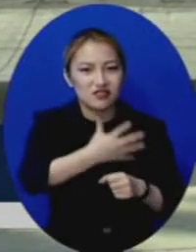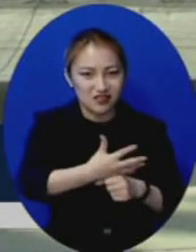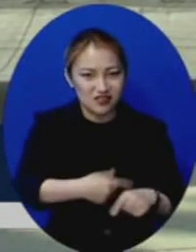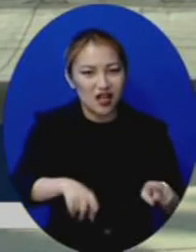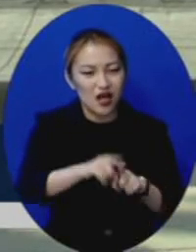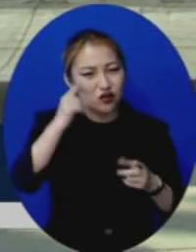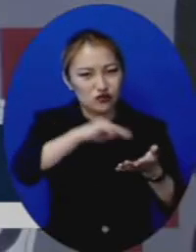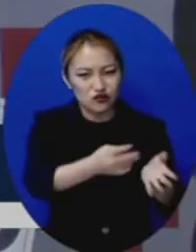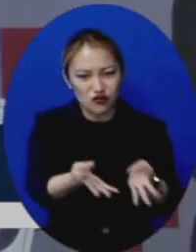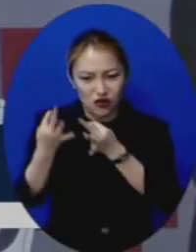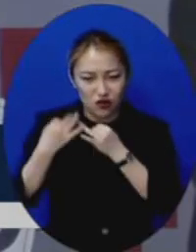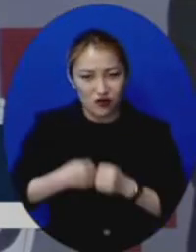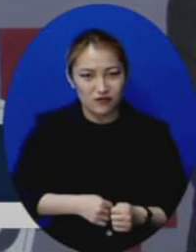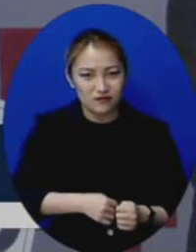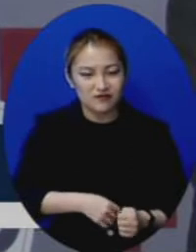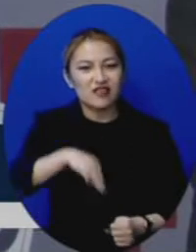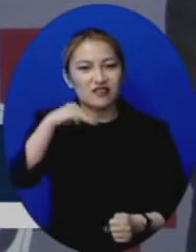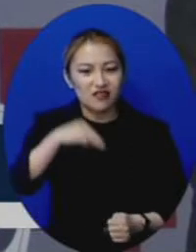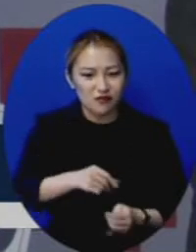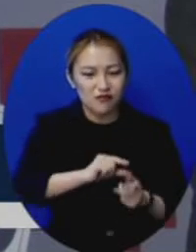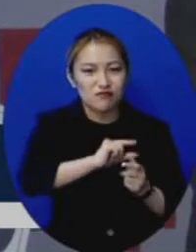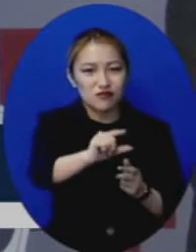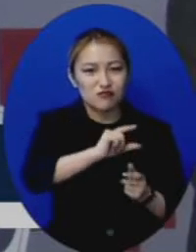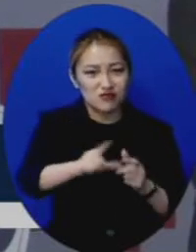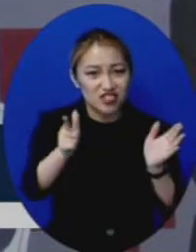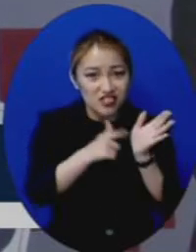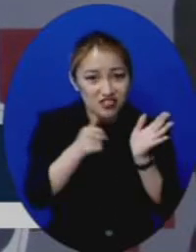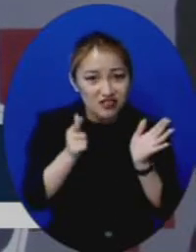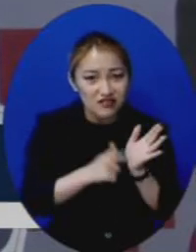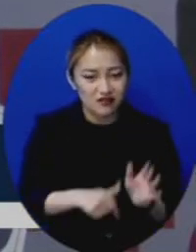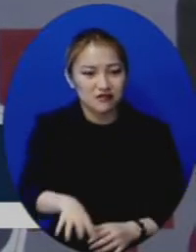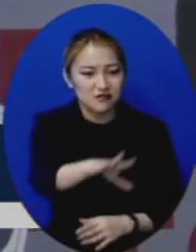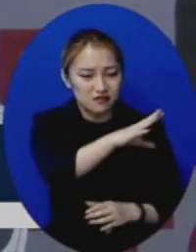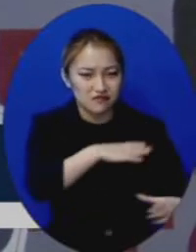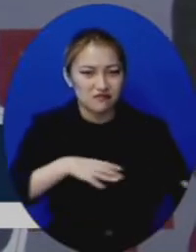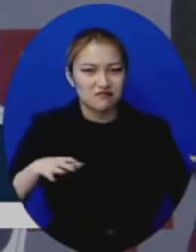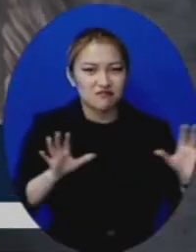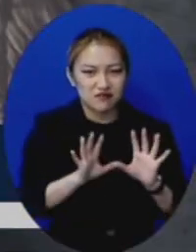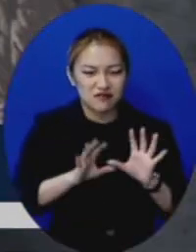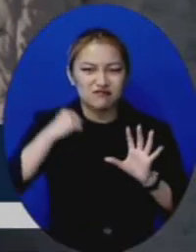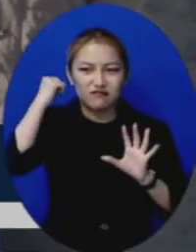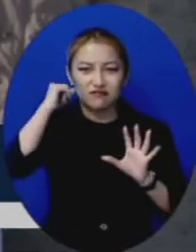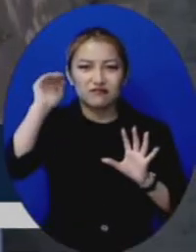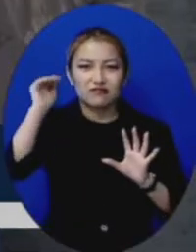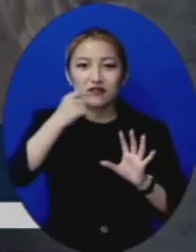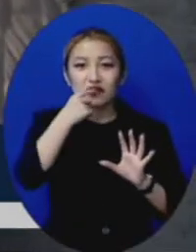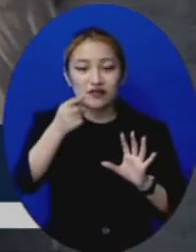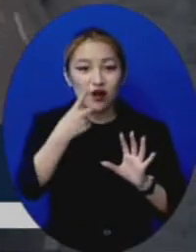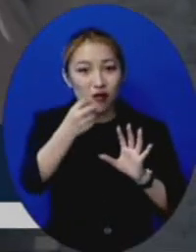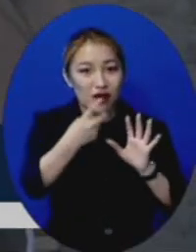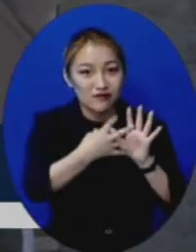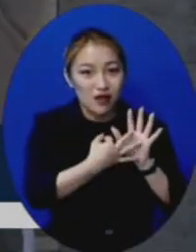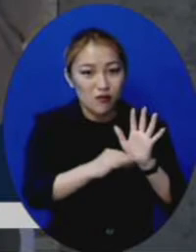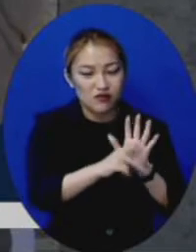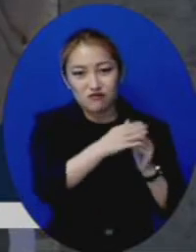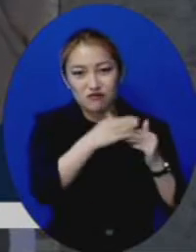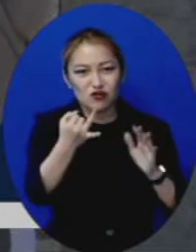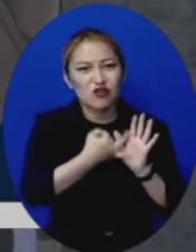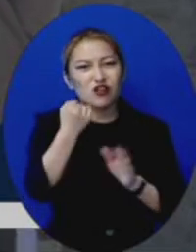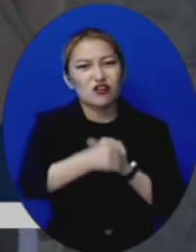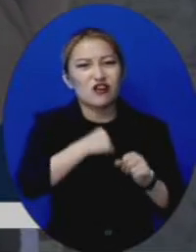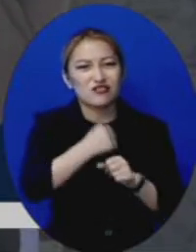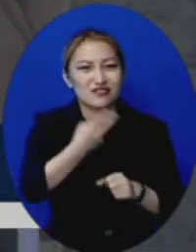хэрэгцүү орчин бүрдүүлэхийг эрх баригчдаас ахмадуудын амт сөрөгчний бүлгийн гишүүд шаардаж байна. 2018 оноос хойш тэтгэврээ 7 жилээр